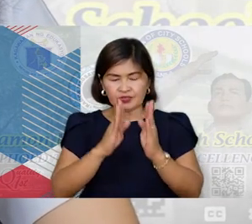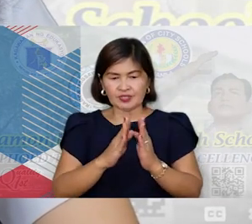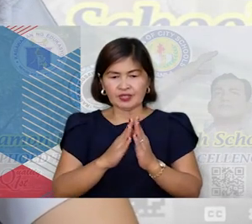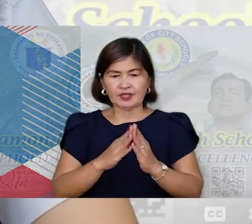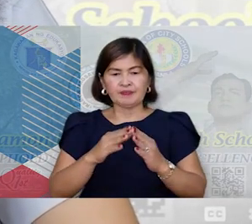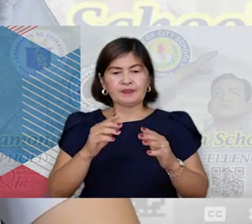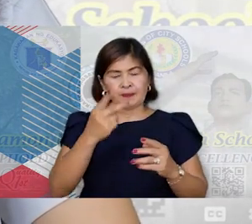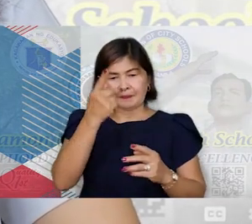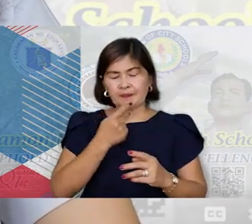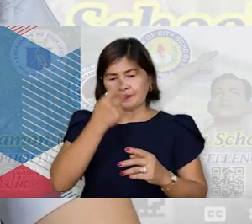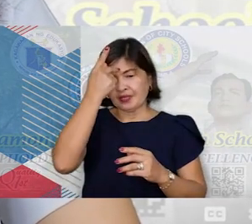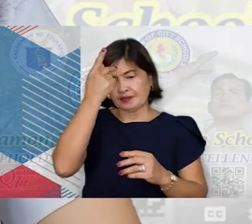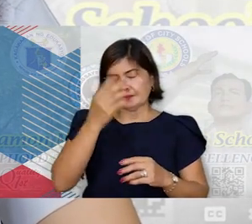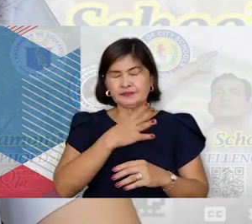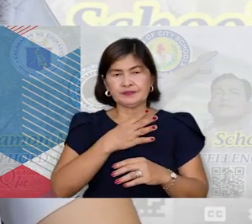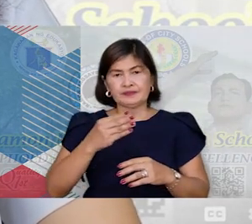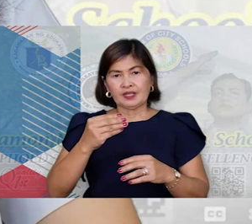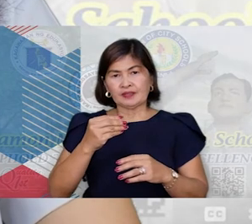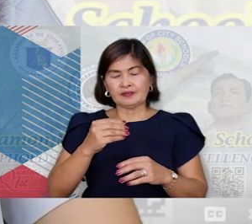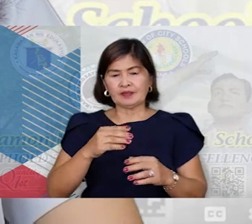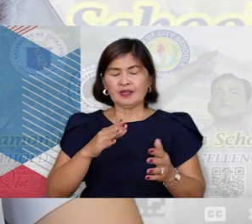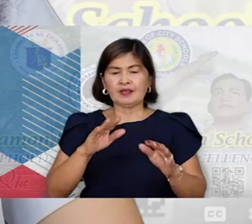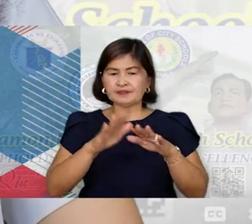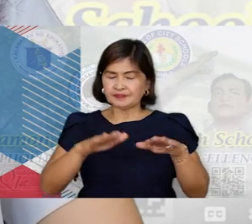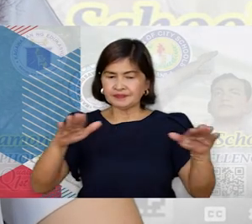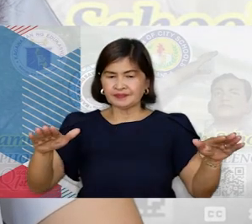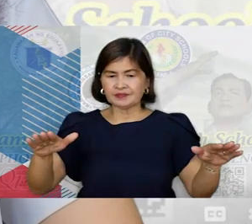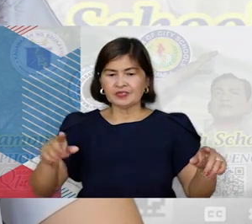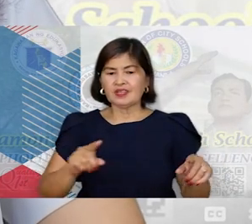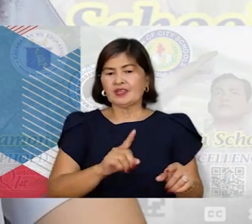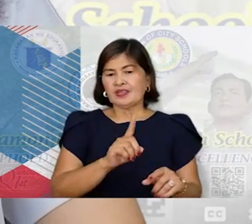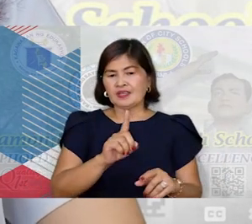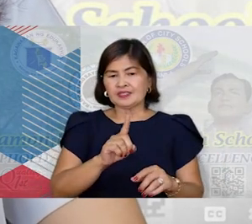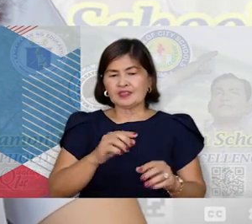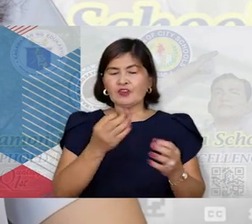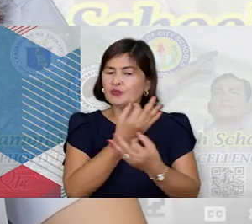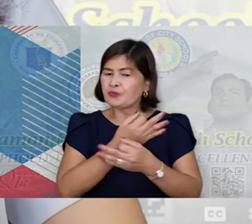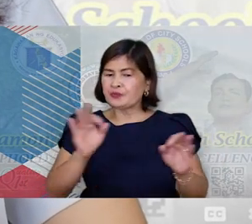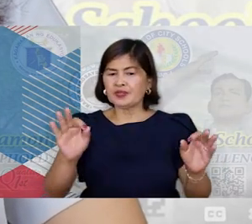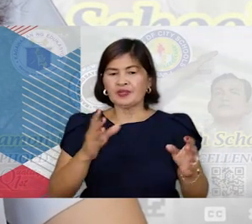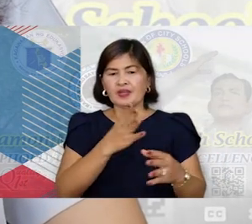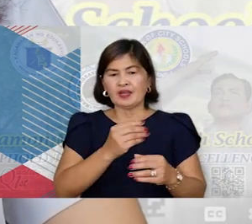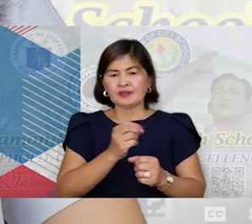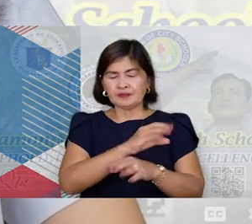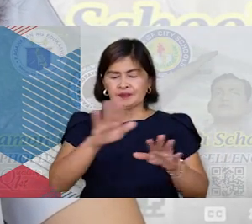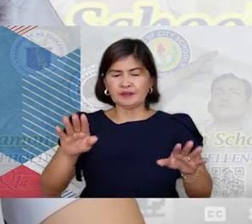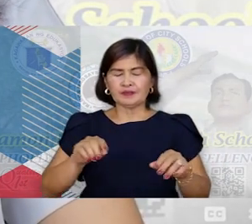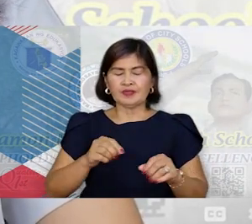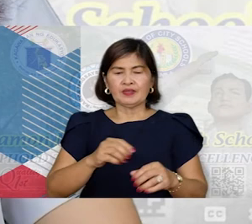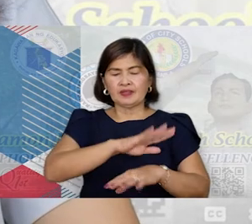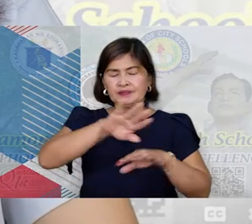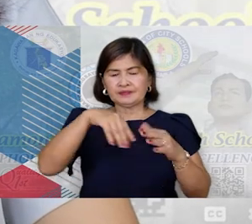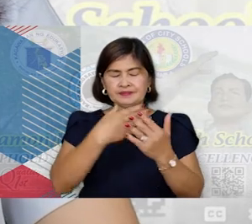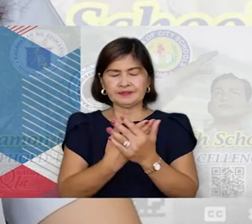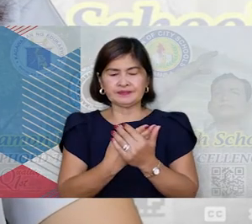mga magulang, at kapwa mag-aaral, isang ligtas at mapagpalang araw po sa ating lahat.